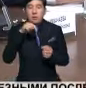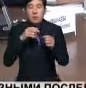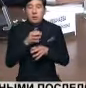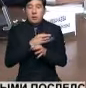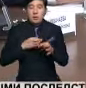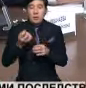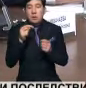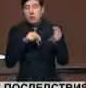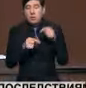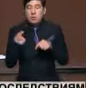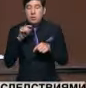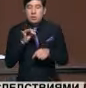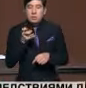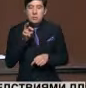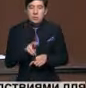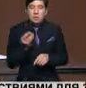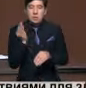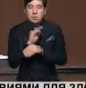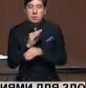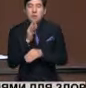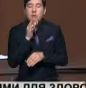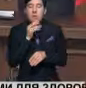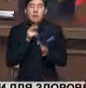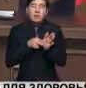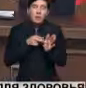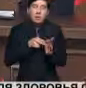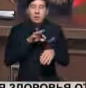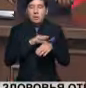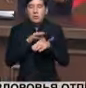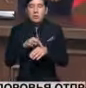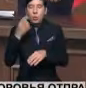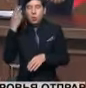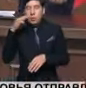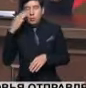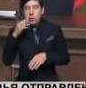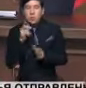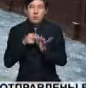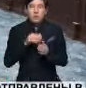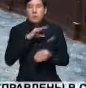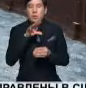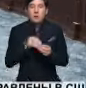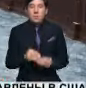взаимодействие в экономической, инвестиционной, водно-энергетической, транспортной, образовательной и культурно-гуманитарной сферах.